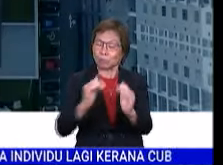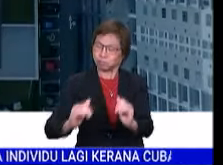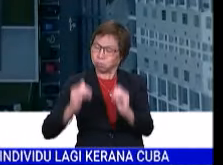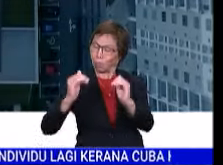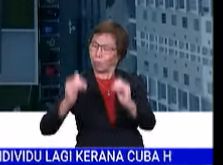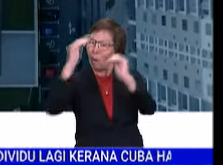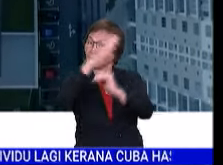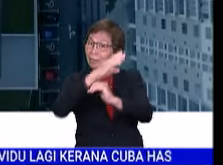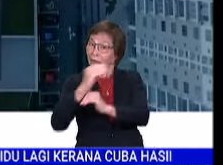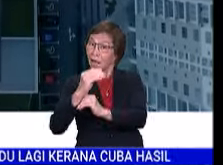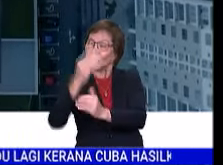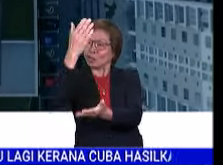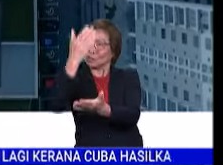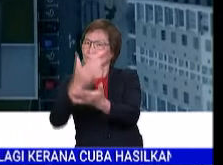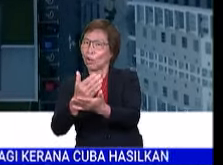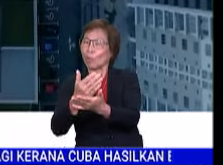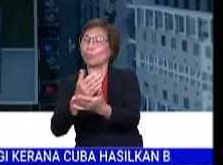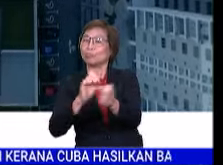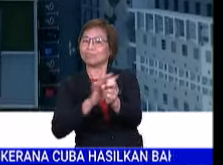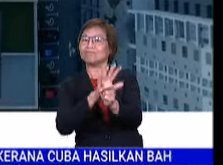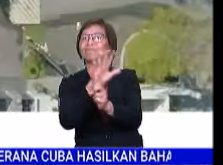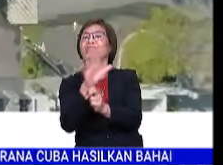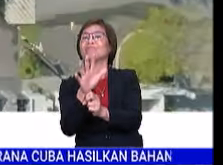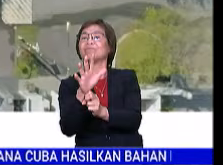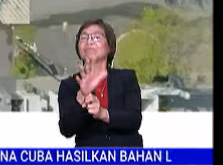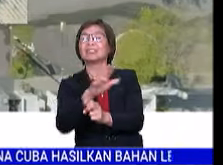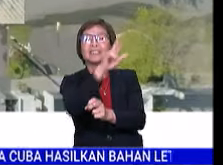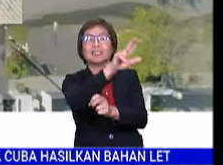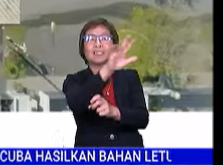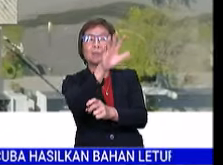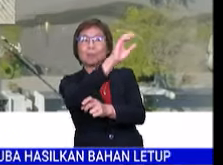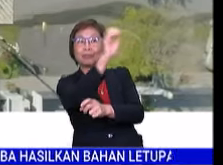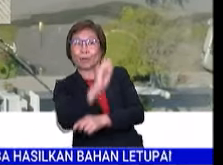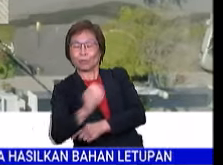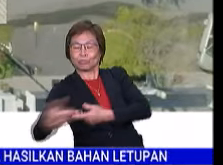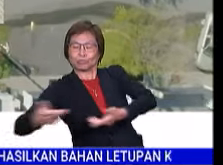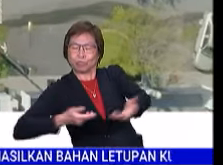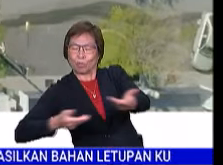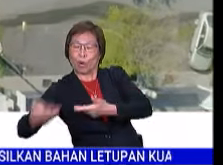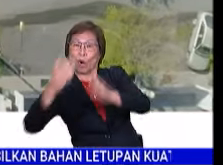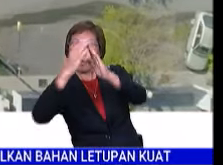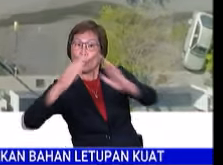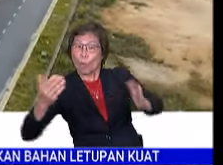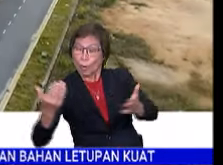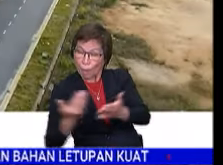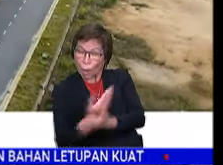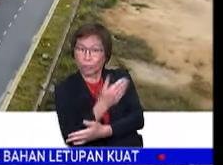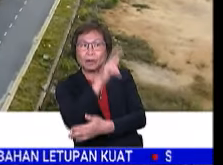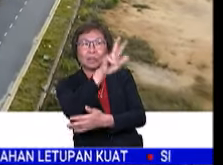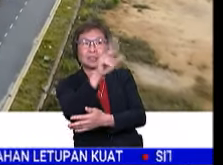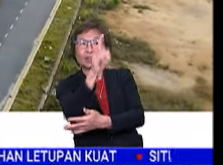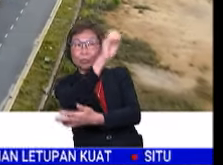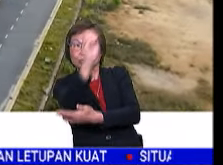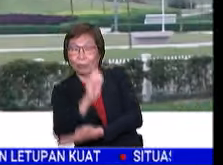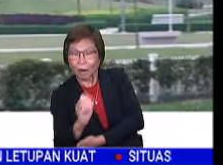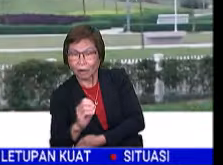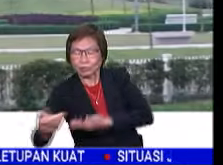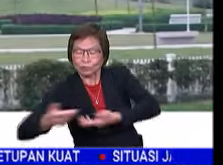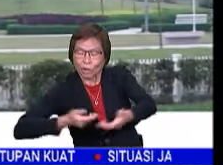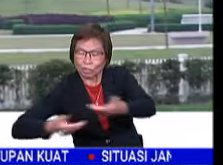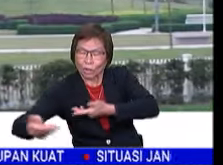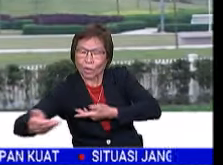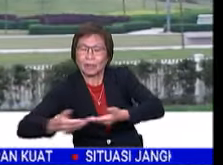dan usaha menangani COVID-19. 35% transaksi rumah baru dan 31%